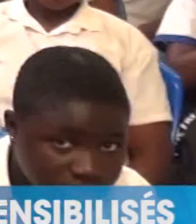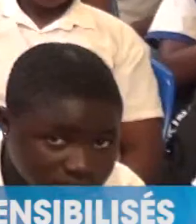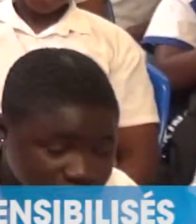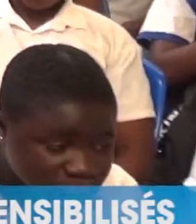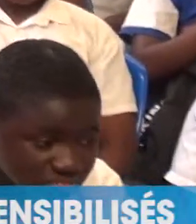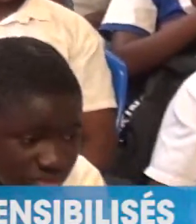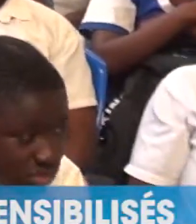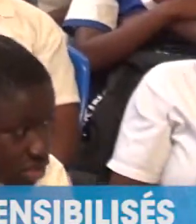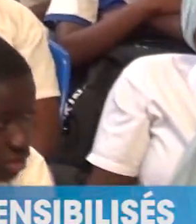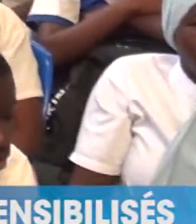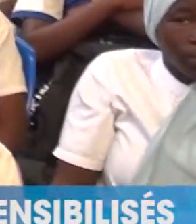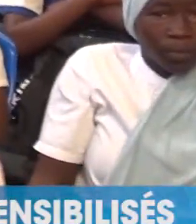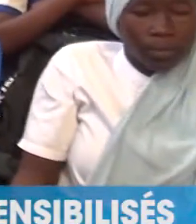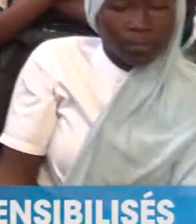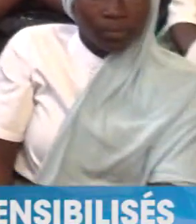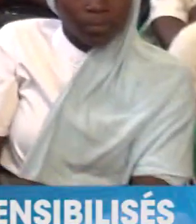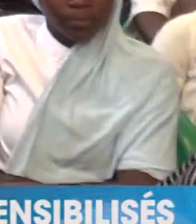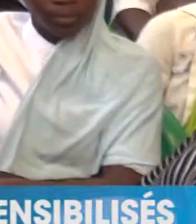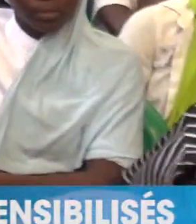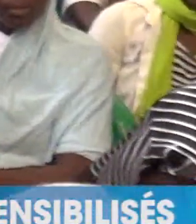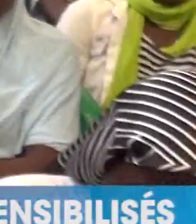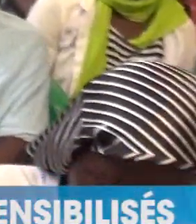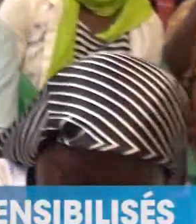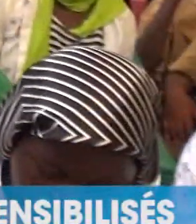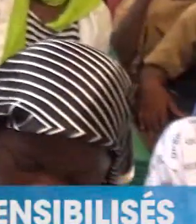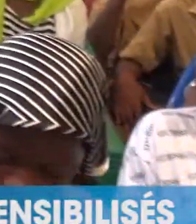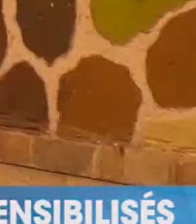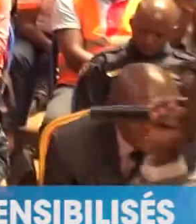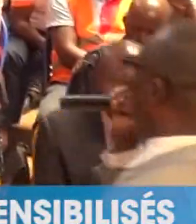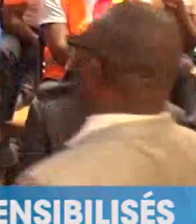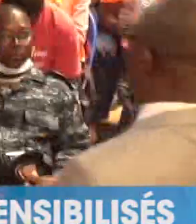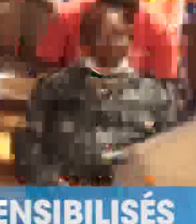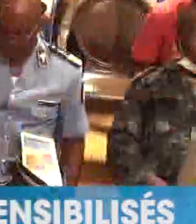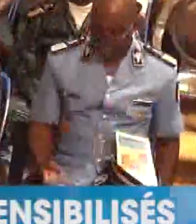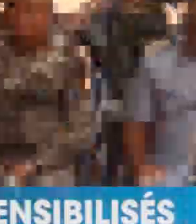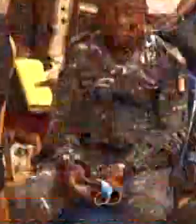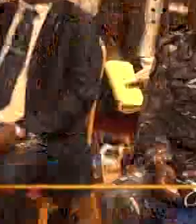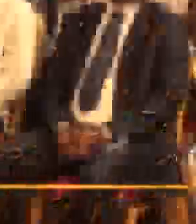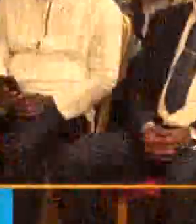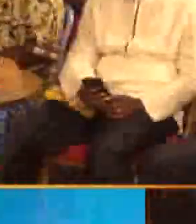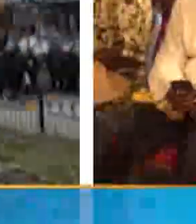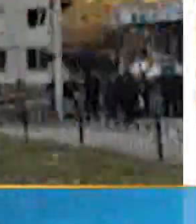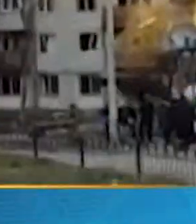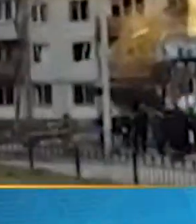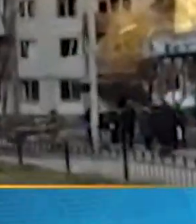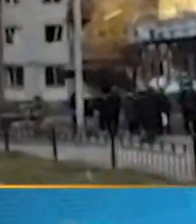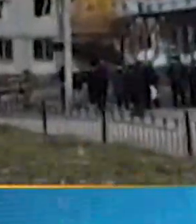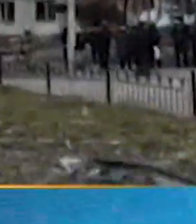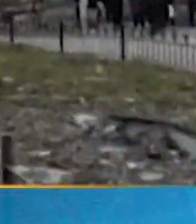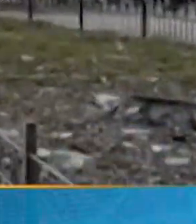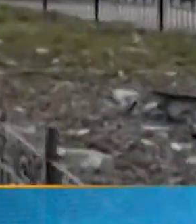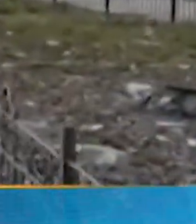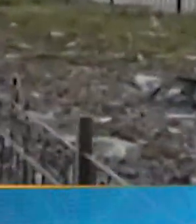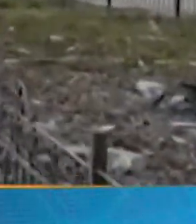des drogues de la police nationale. Plusieurs élèves de la ville ont participé aux différentes activités pour dire non à la